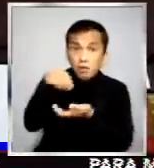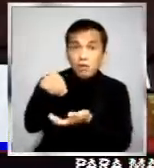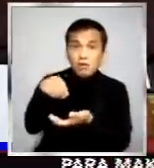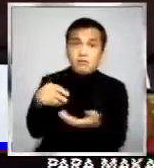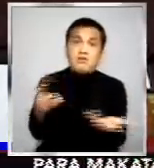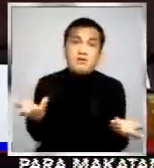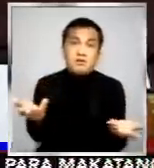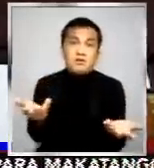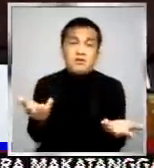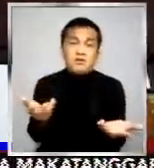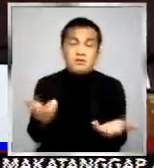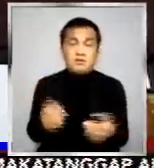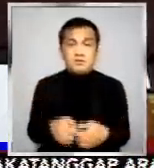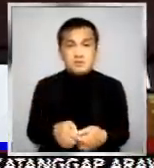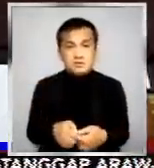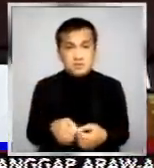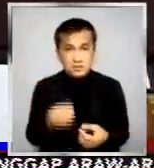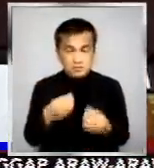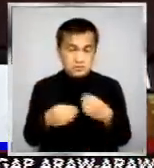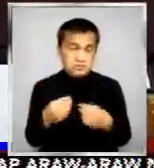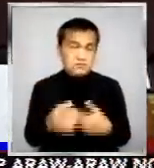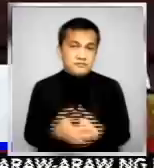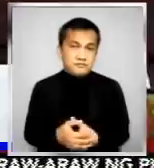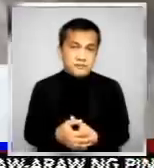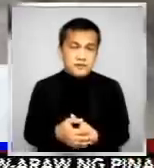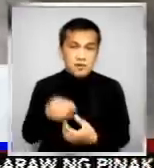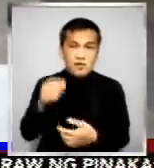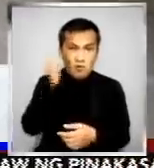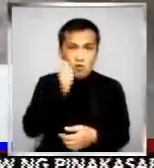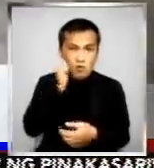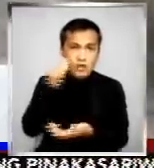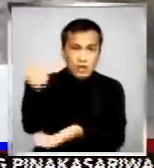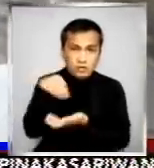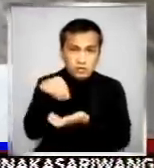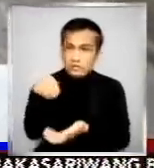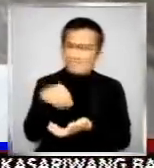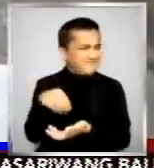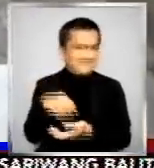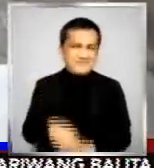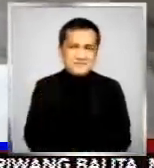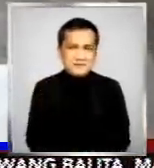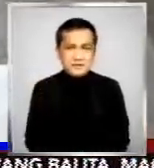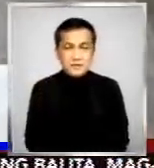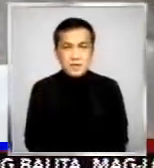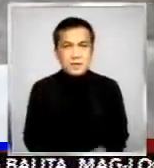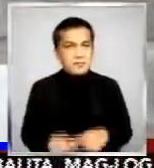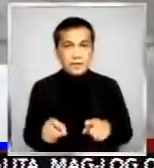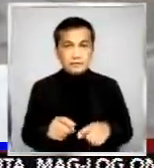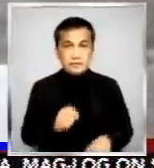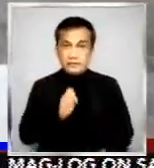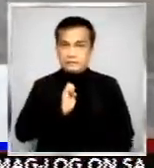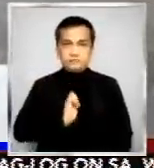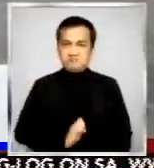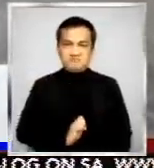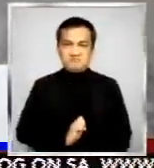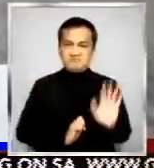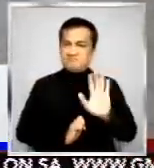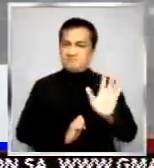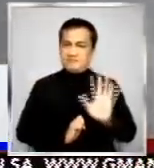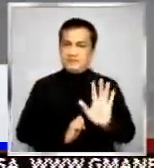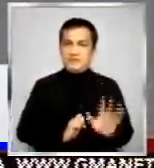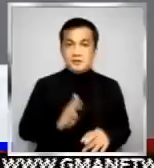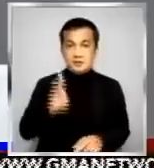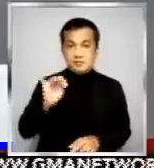namin. Yung ayuda. Pero di pinanghinaan ng loob si Benedicto. Bit-bit ang